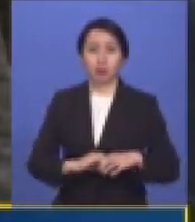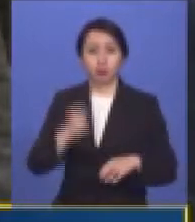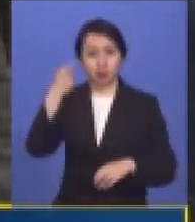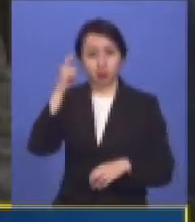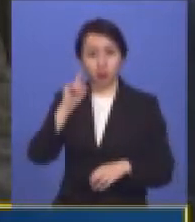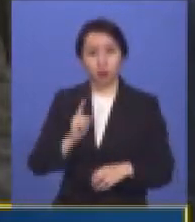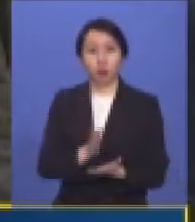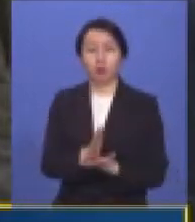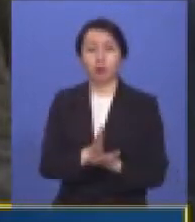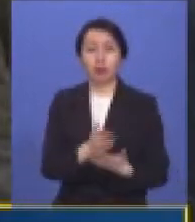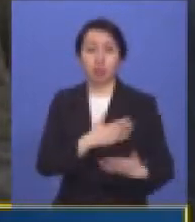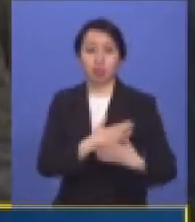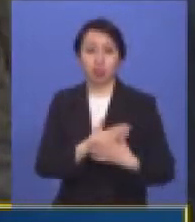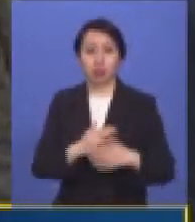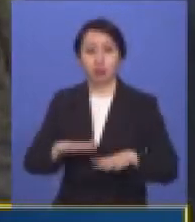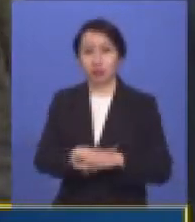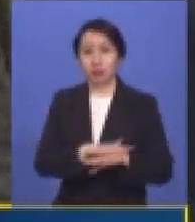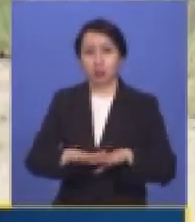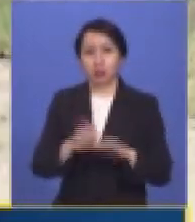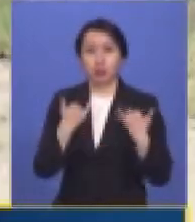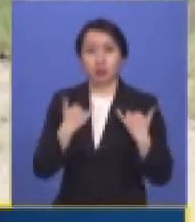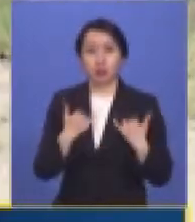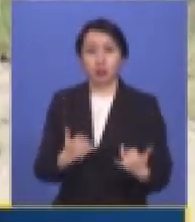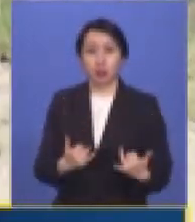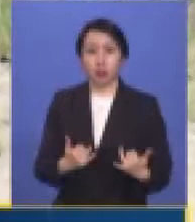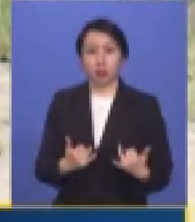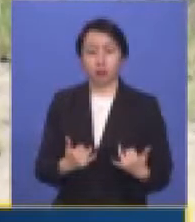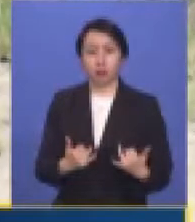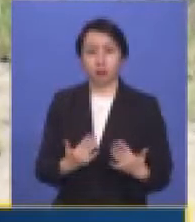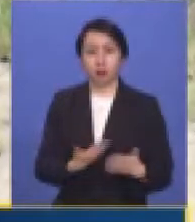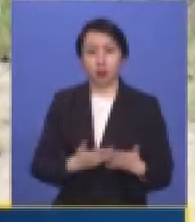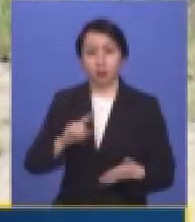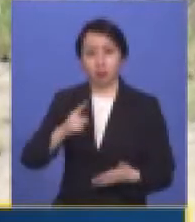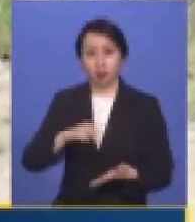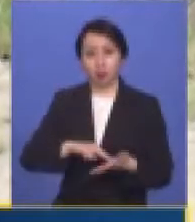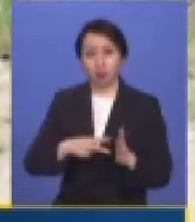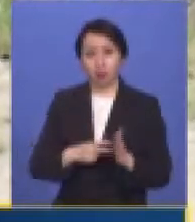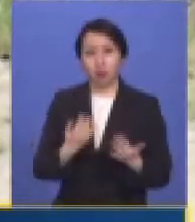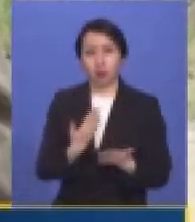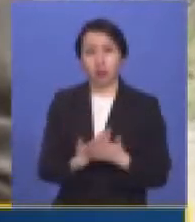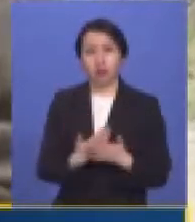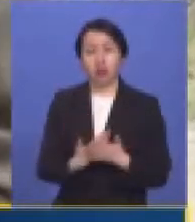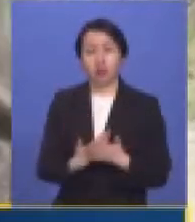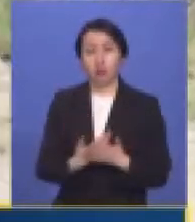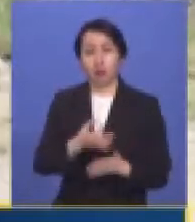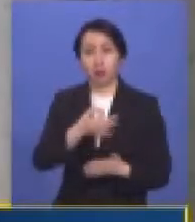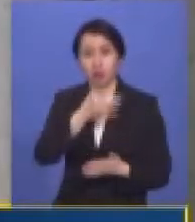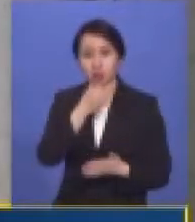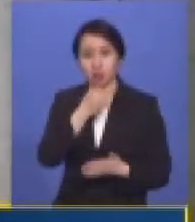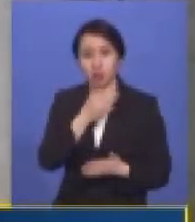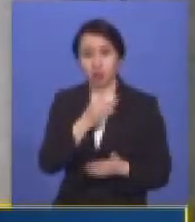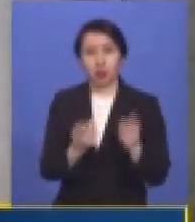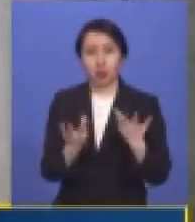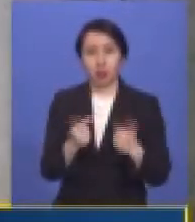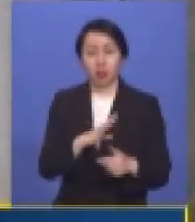коллективами, ведь осведомленность и политическая активность населения сейчас выходит на первый план. Если раньше все решения принимал